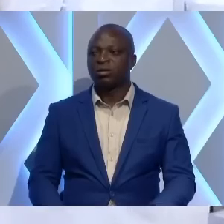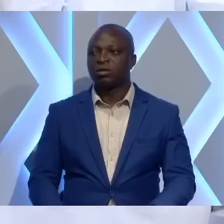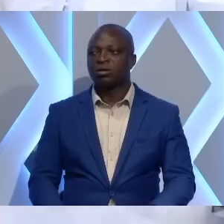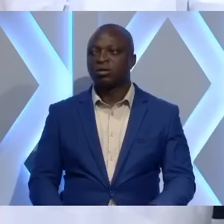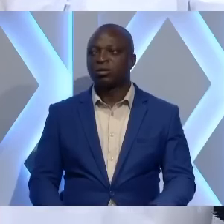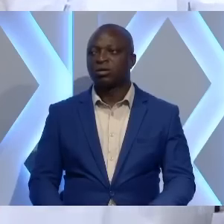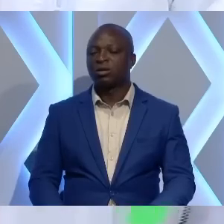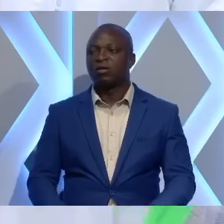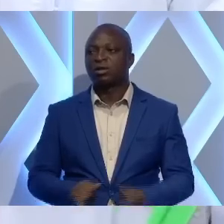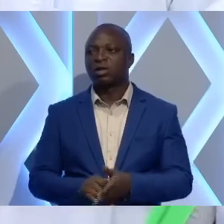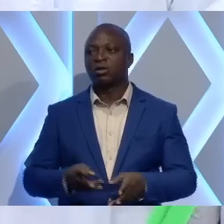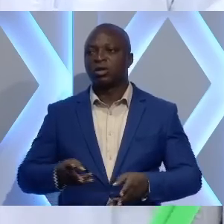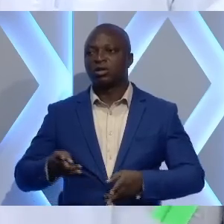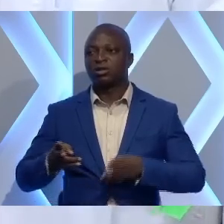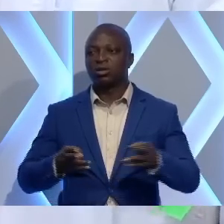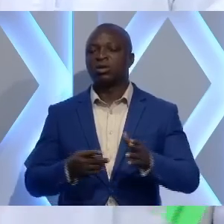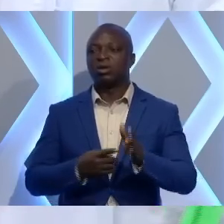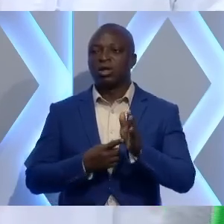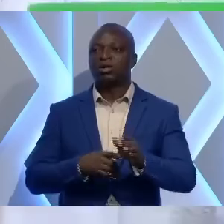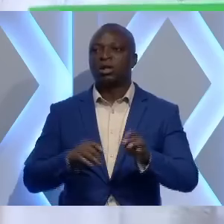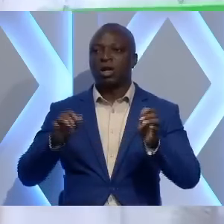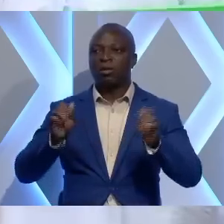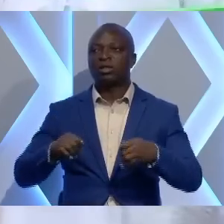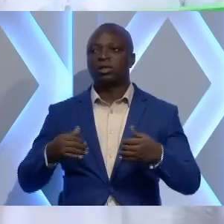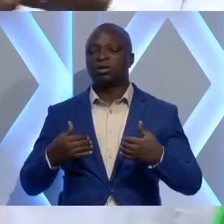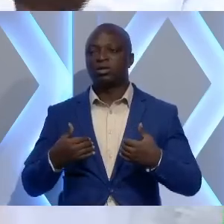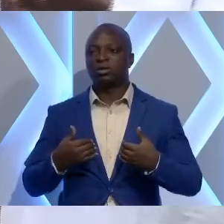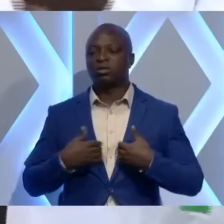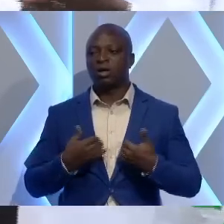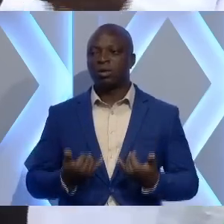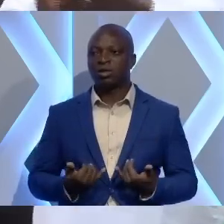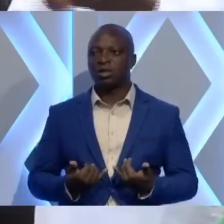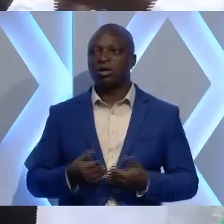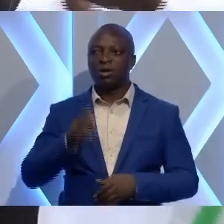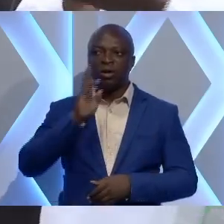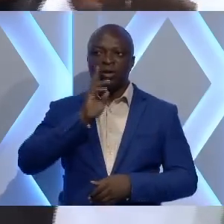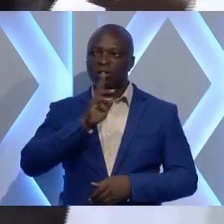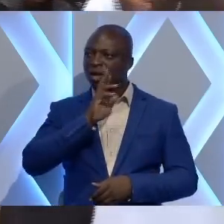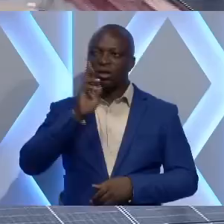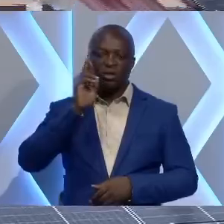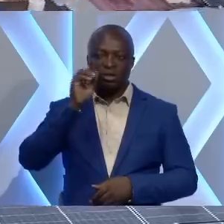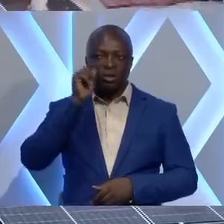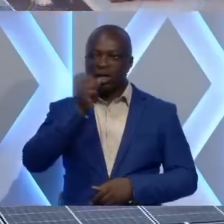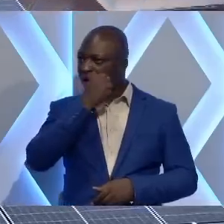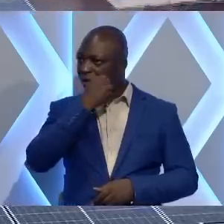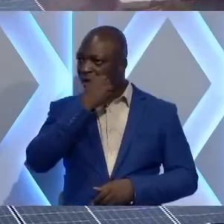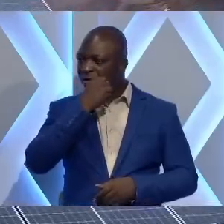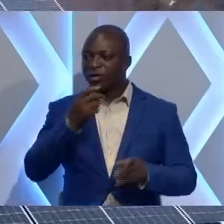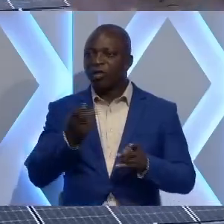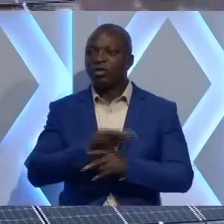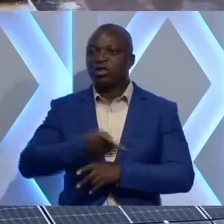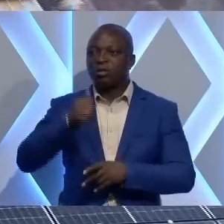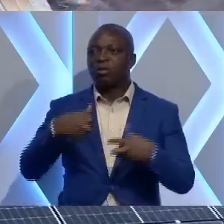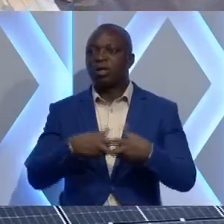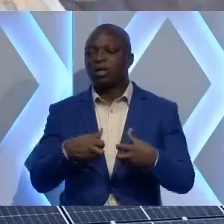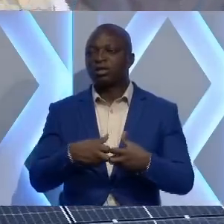Ces coups de ciseaux traduisent la capacité dont dispose à présent l'hôtel Sarakawa à produire sa propre énergie,